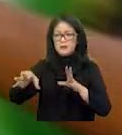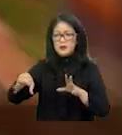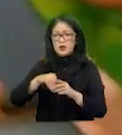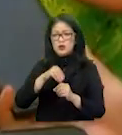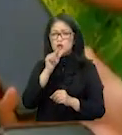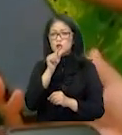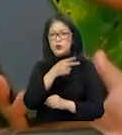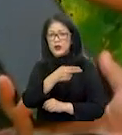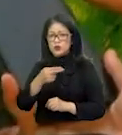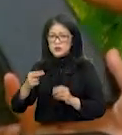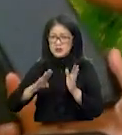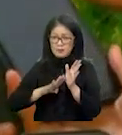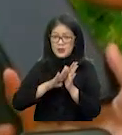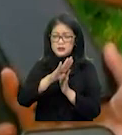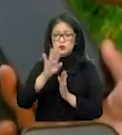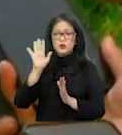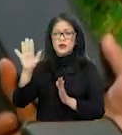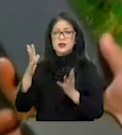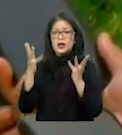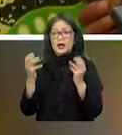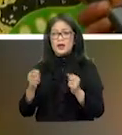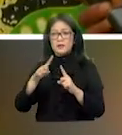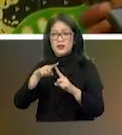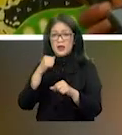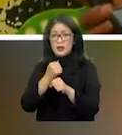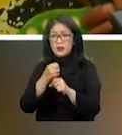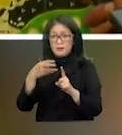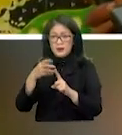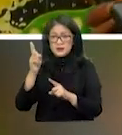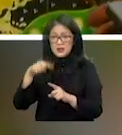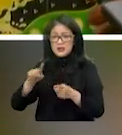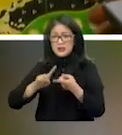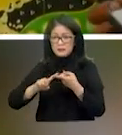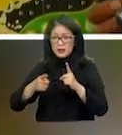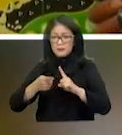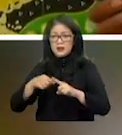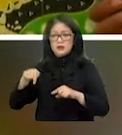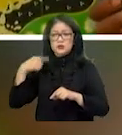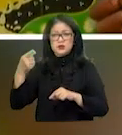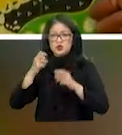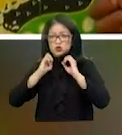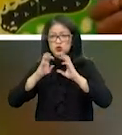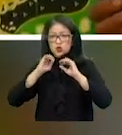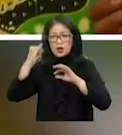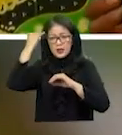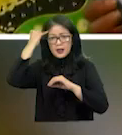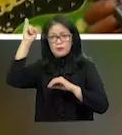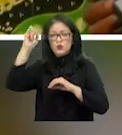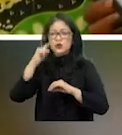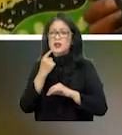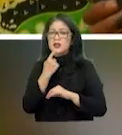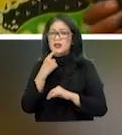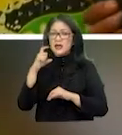Indonesia. Ke depan kami berharapkan Tuan Guru Bajang dan teman-teman di NWDI itu melalui mensosialisasikan ide-ide tentang kita beragama,